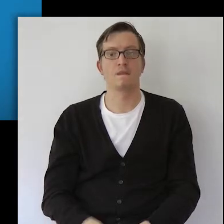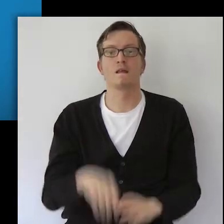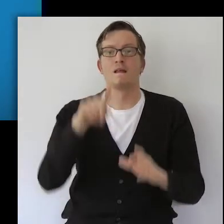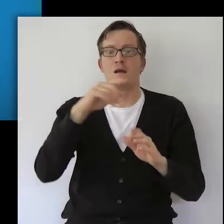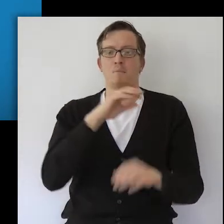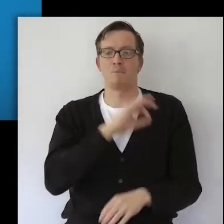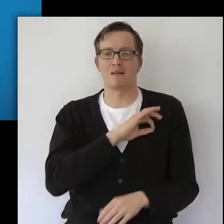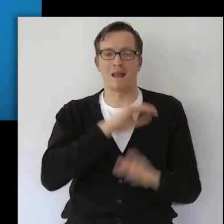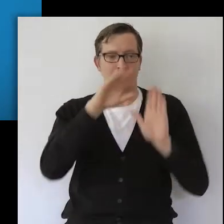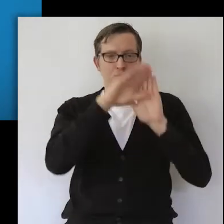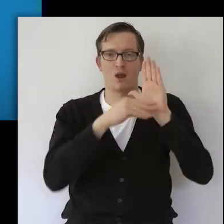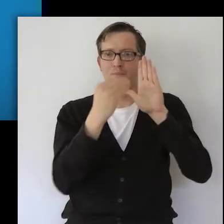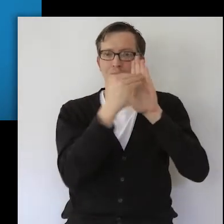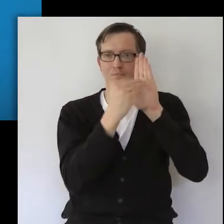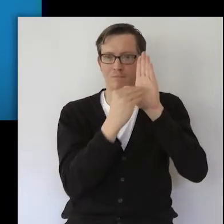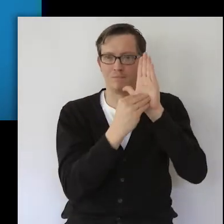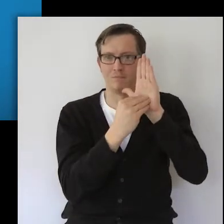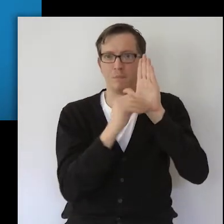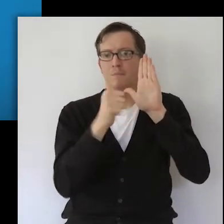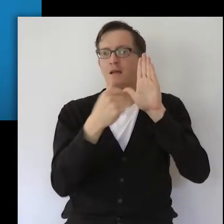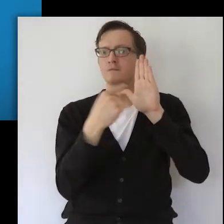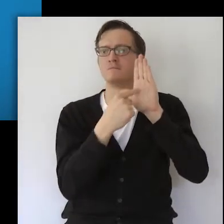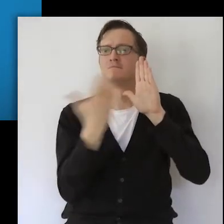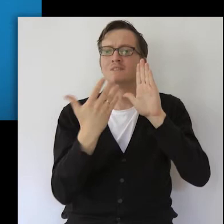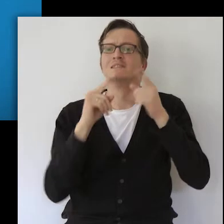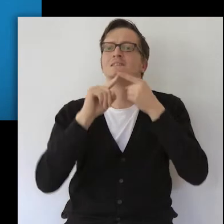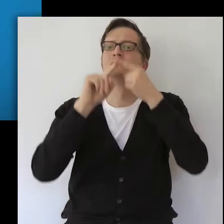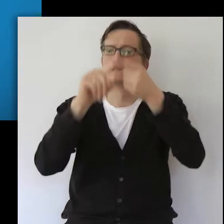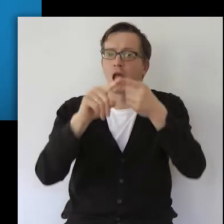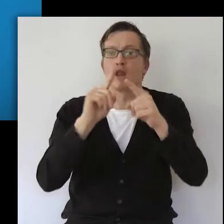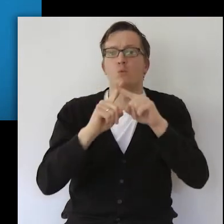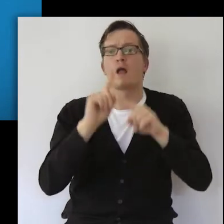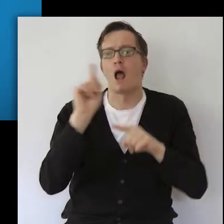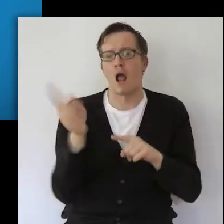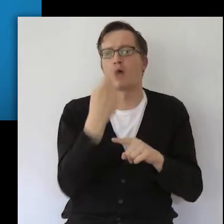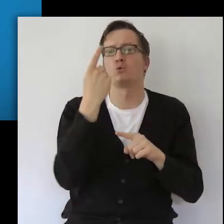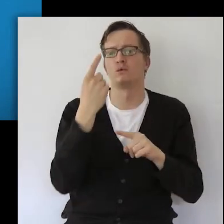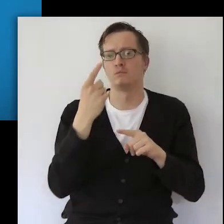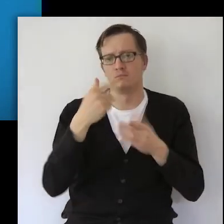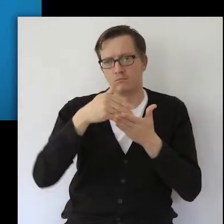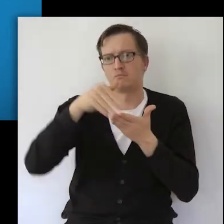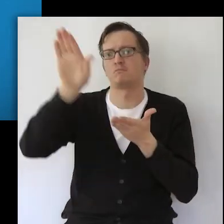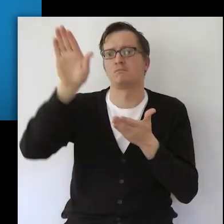in diesem Parteiprogramm steht was die Partei und ihre Politiker wollen